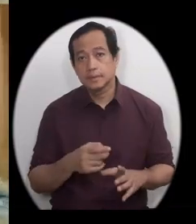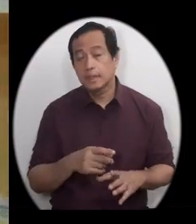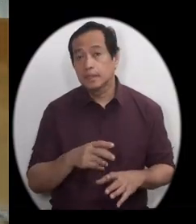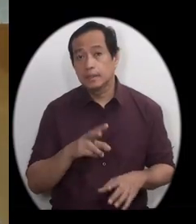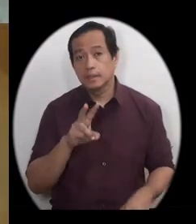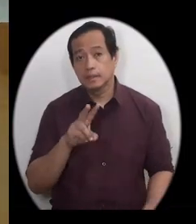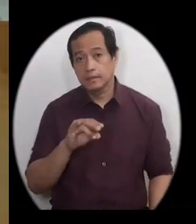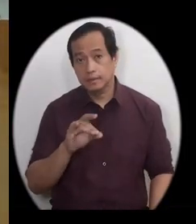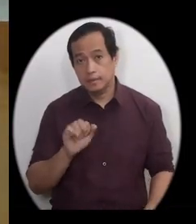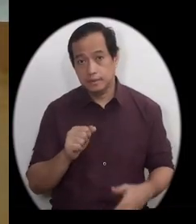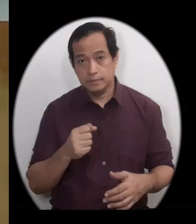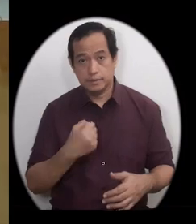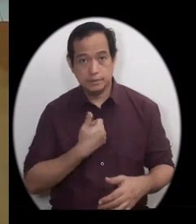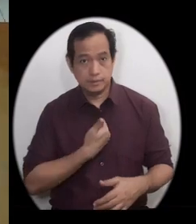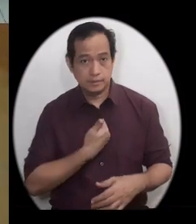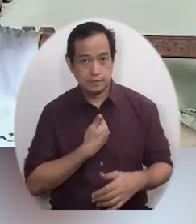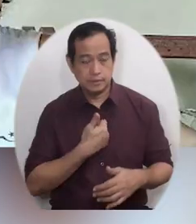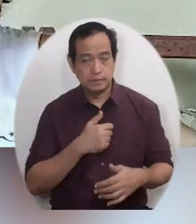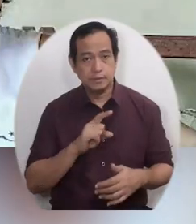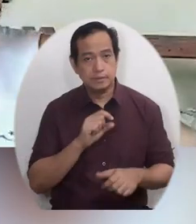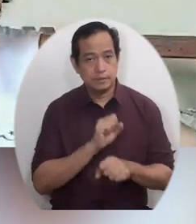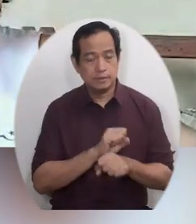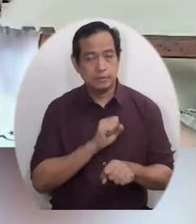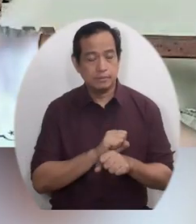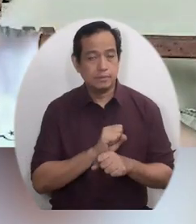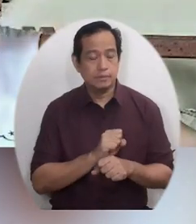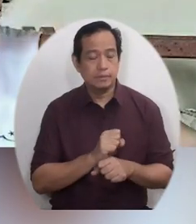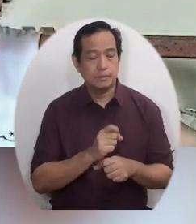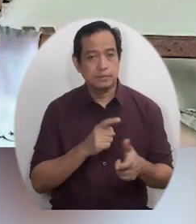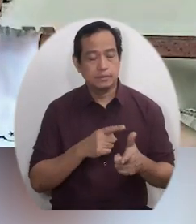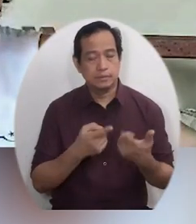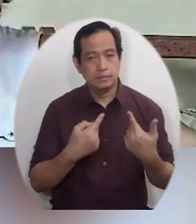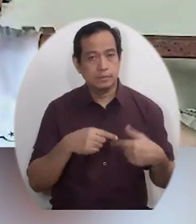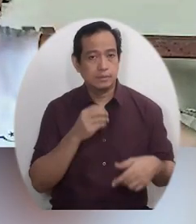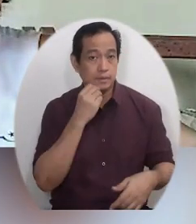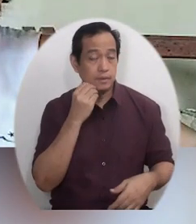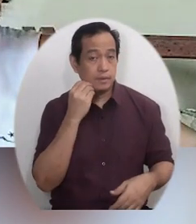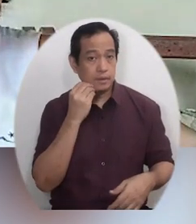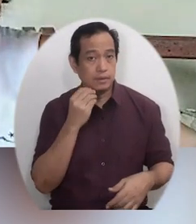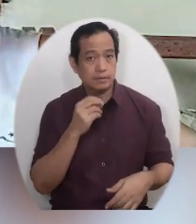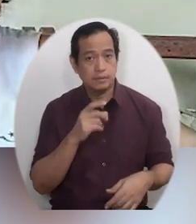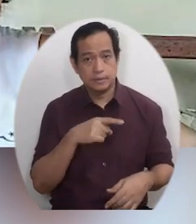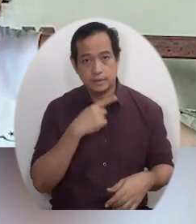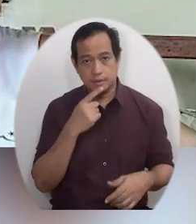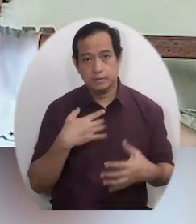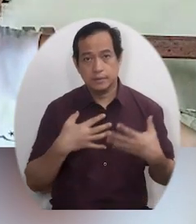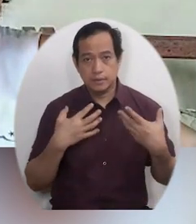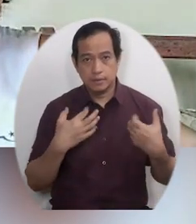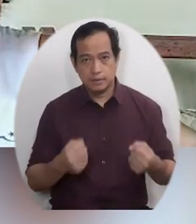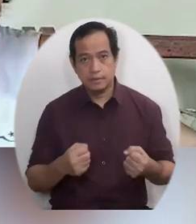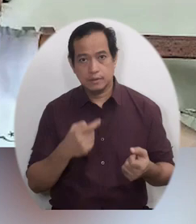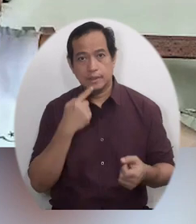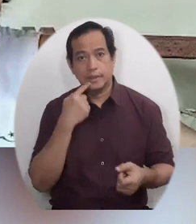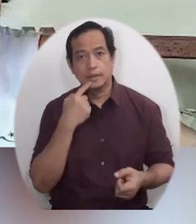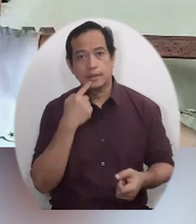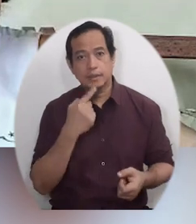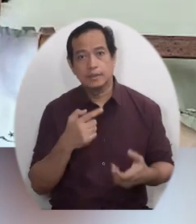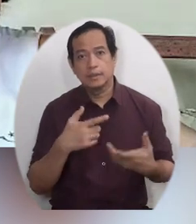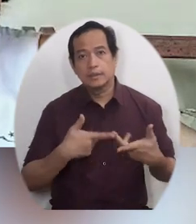Kailangan namin magpakatatag at iparamdam kay mama na malalampasin din lahat namin, lahat ng